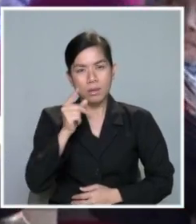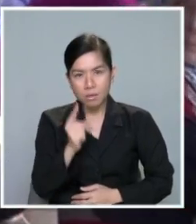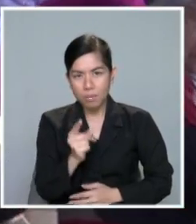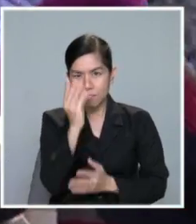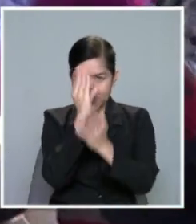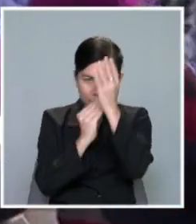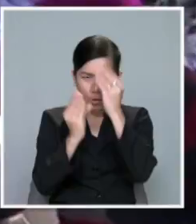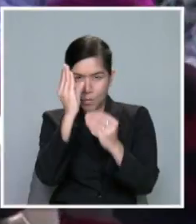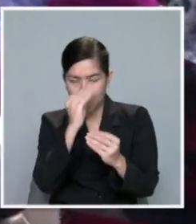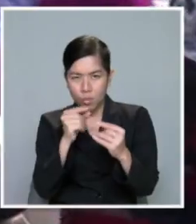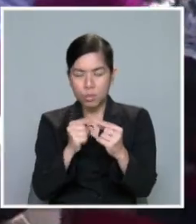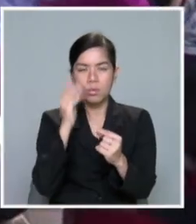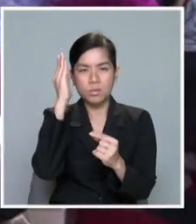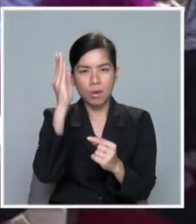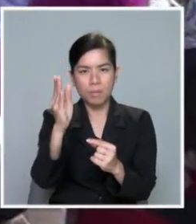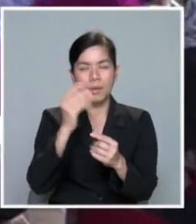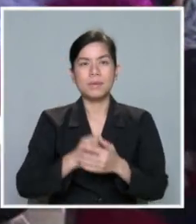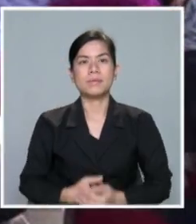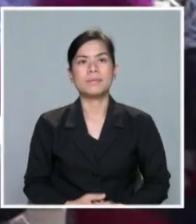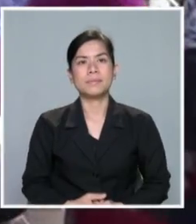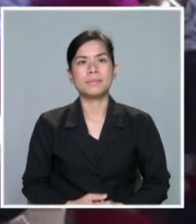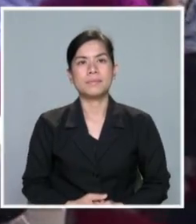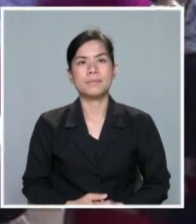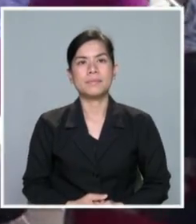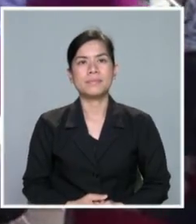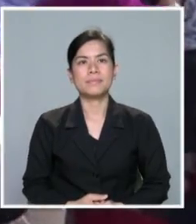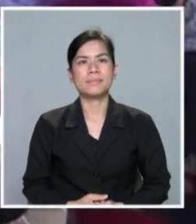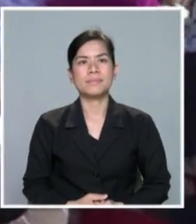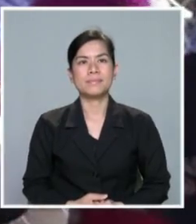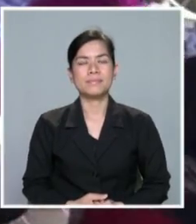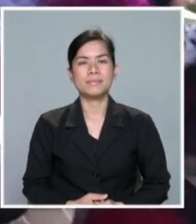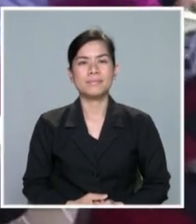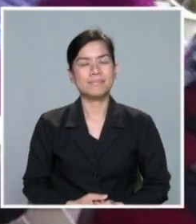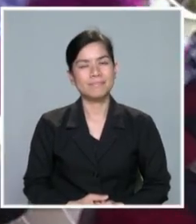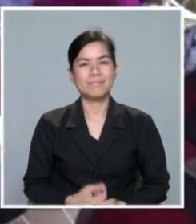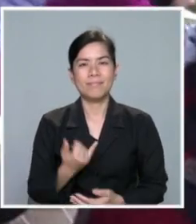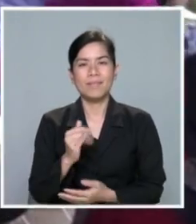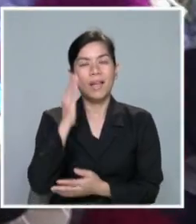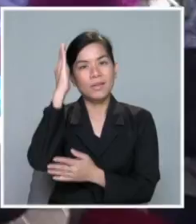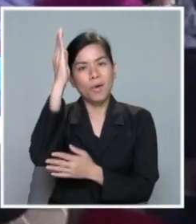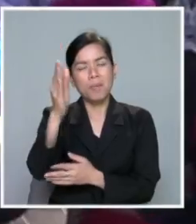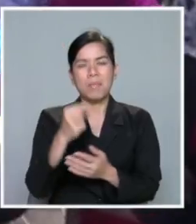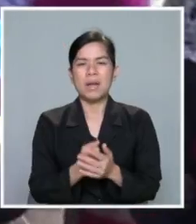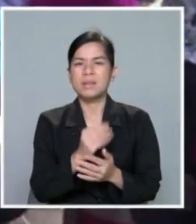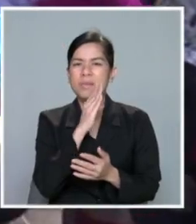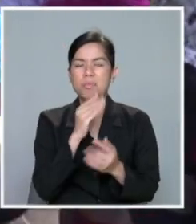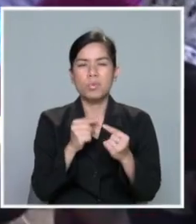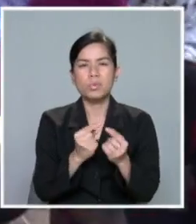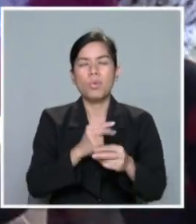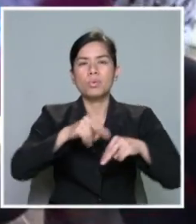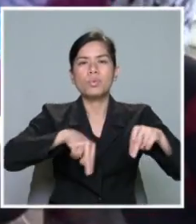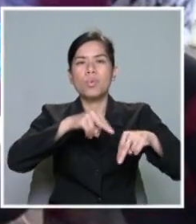อนุรักษ์ไว้ต้องอนุรักษ์ไว้เก็บไว้เผื่อไปข้างหน้ากลัวจะสน